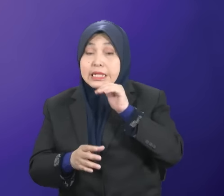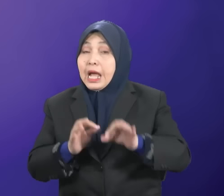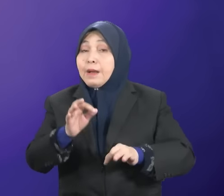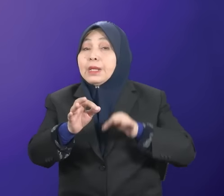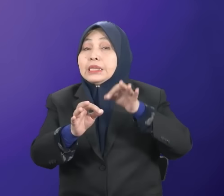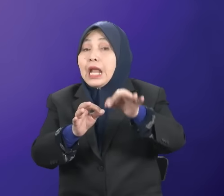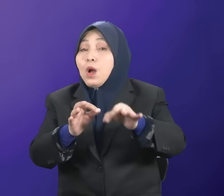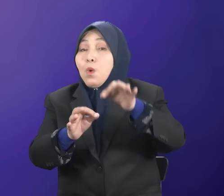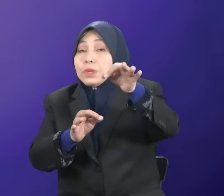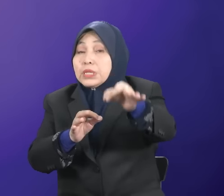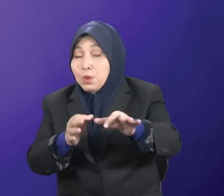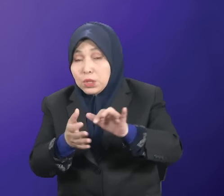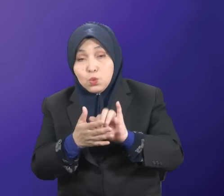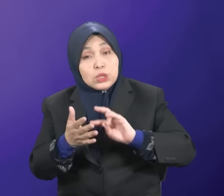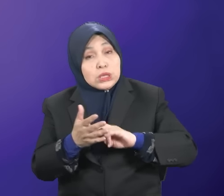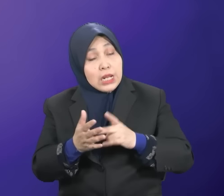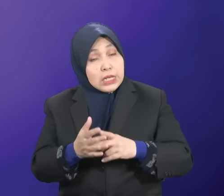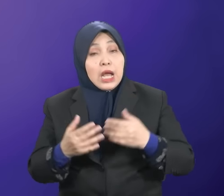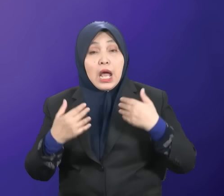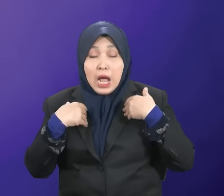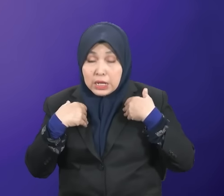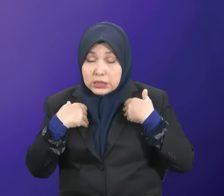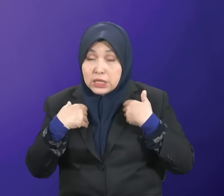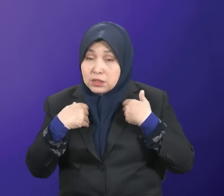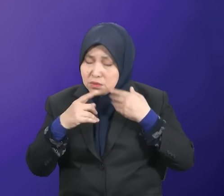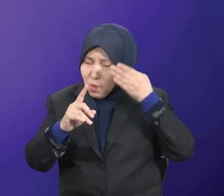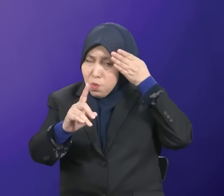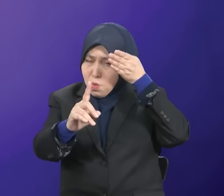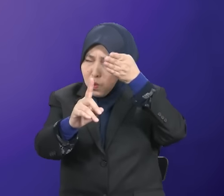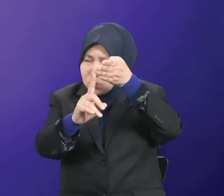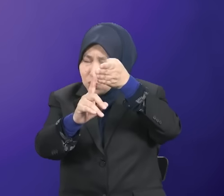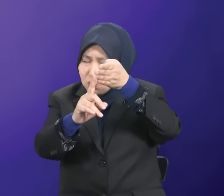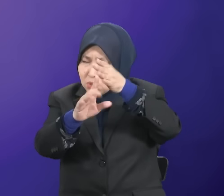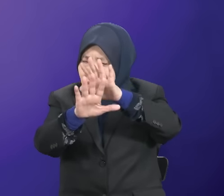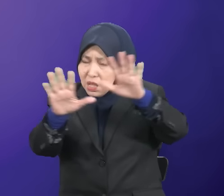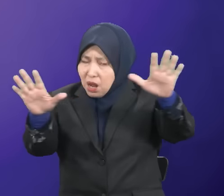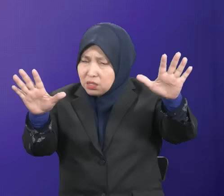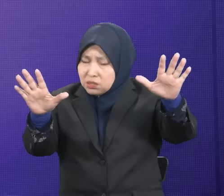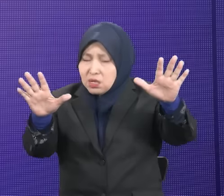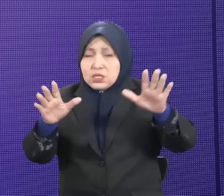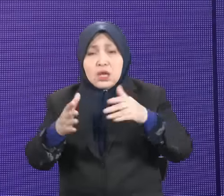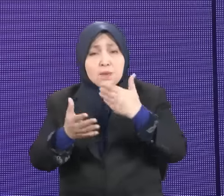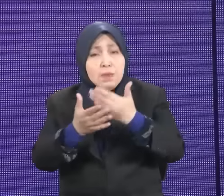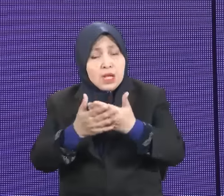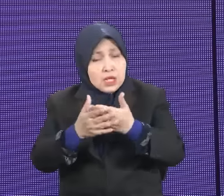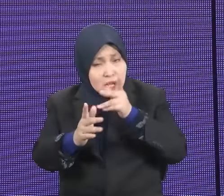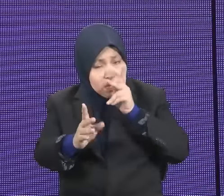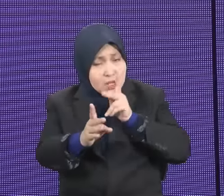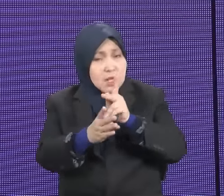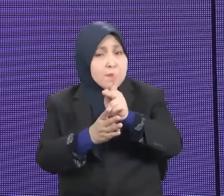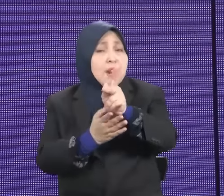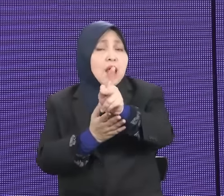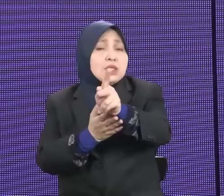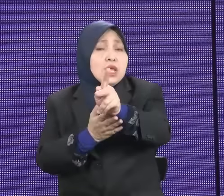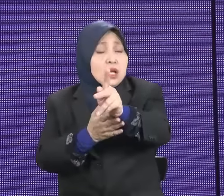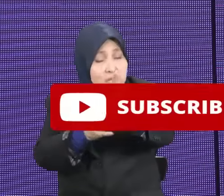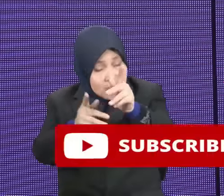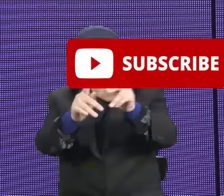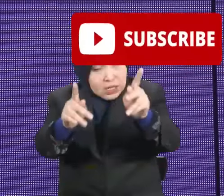karena itu tandanya ada 7 Kita jelas sehingga kan kiblat yang kita ada itu bukan